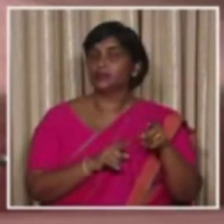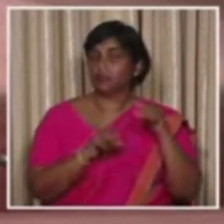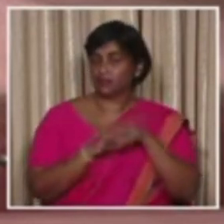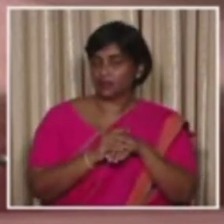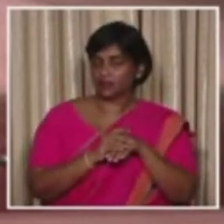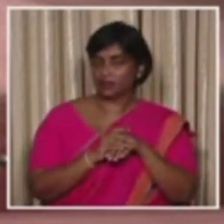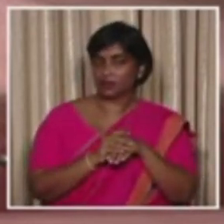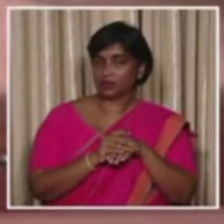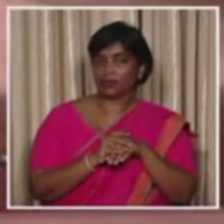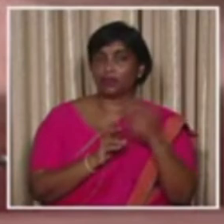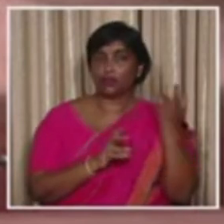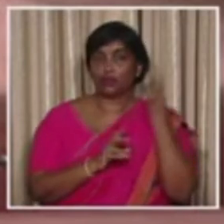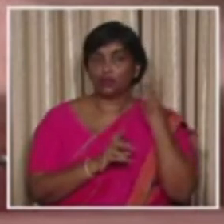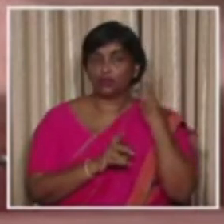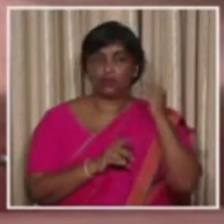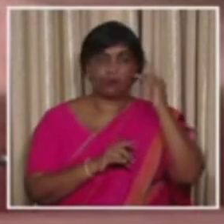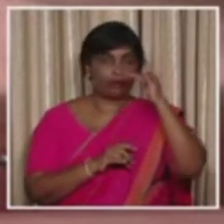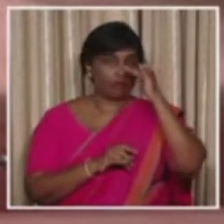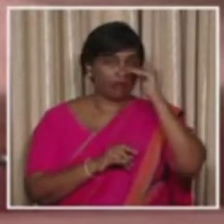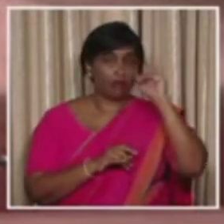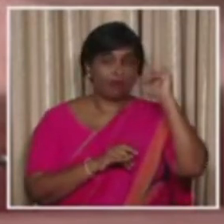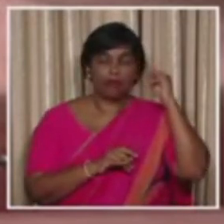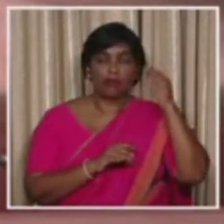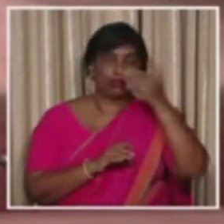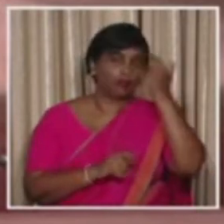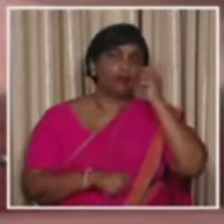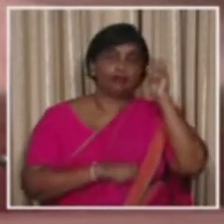ஒரு துரதிருஷ்டவசமான சம்பவம்